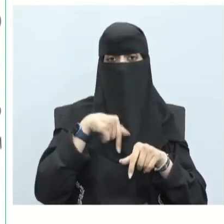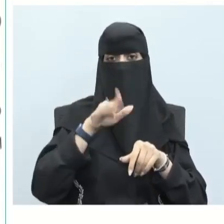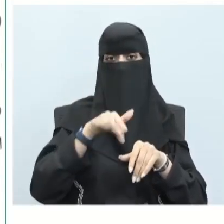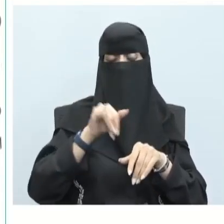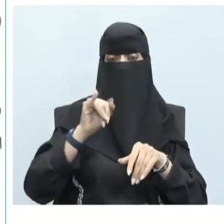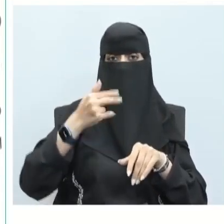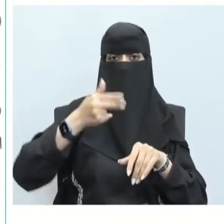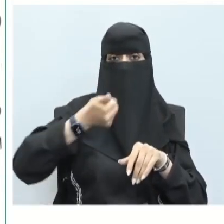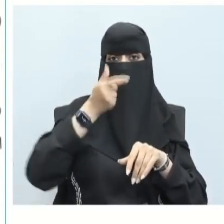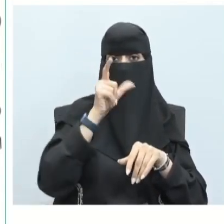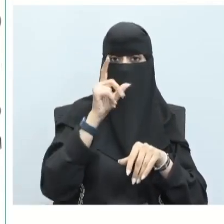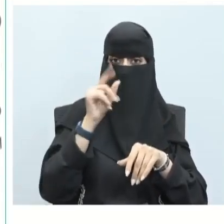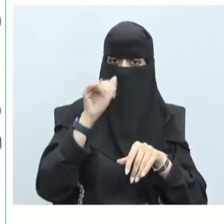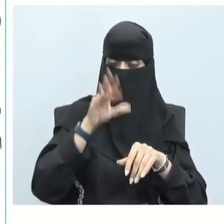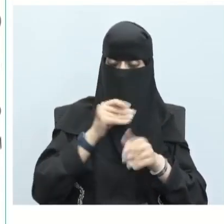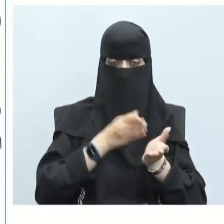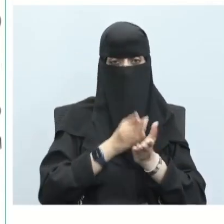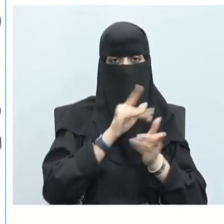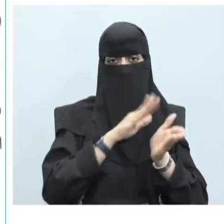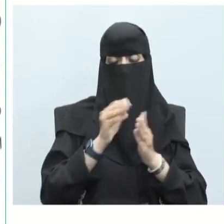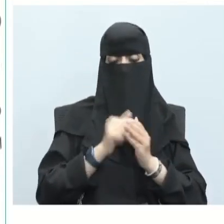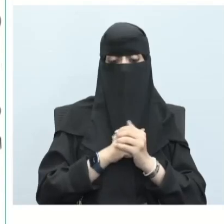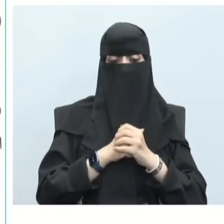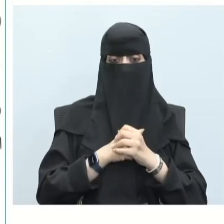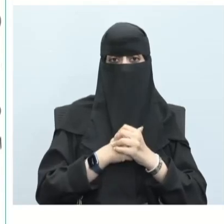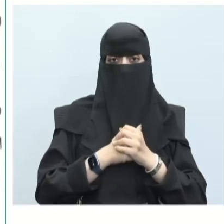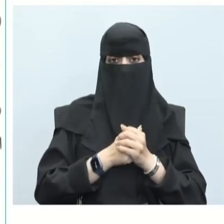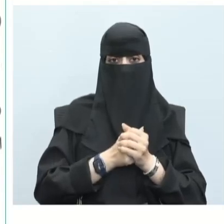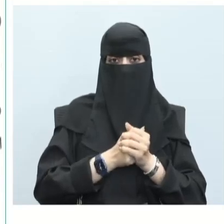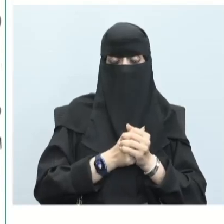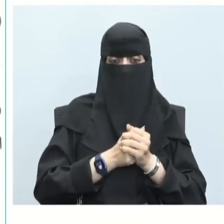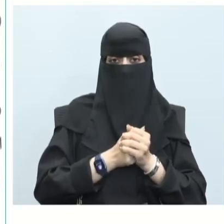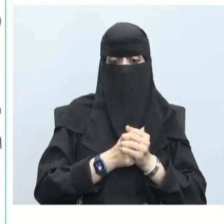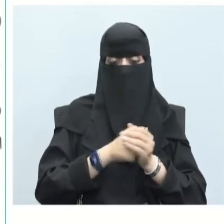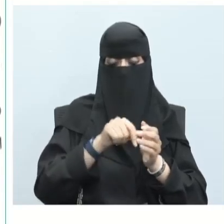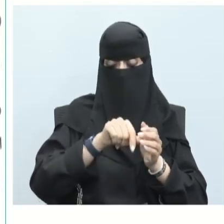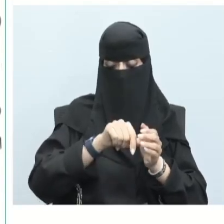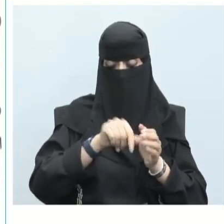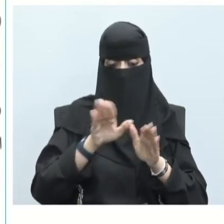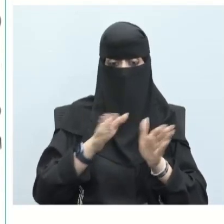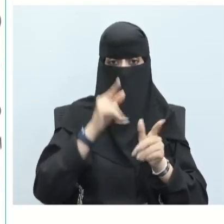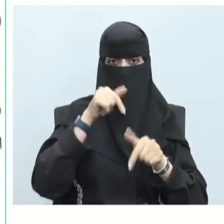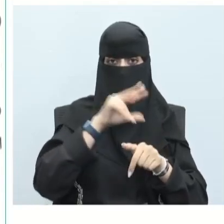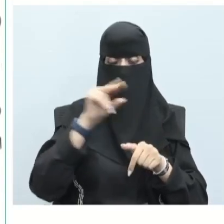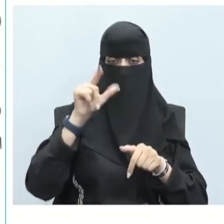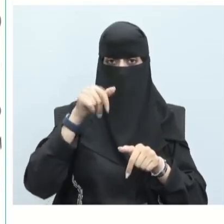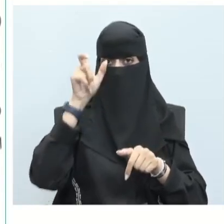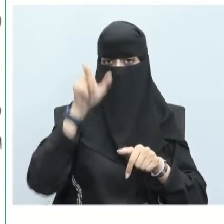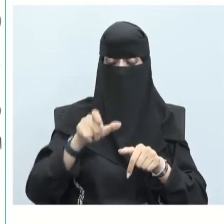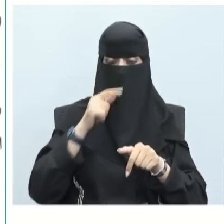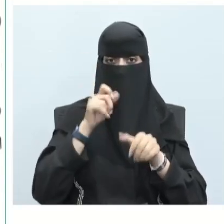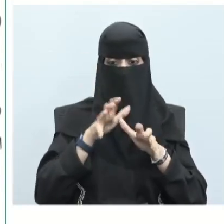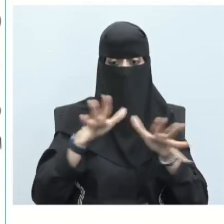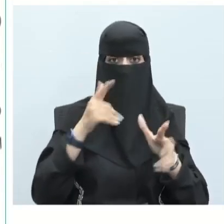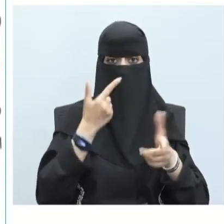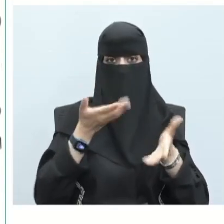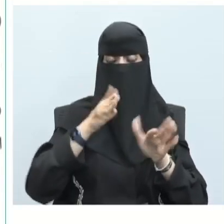مغالطه اذا كان خبير في نفس المجال اما اذا كان يمثل شخص ذا نفوذ